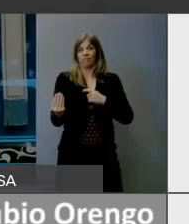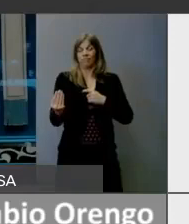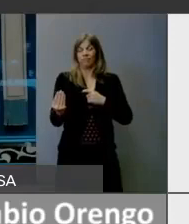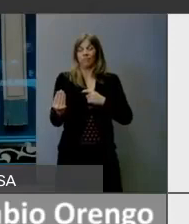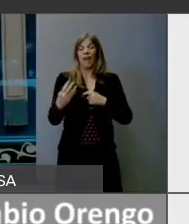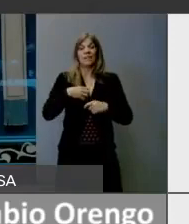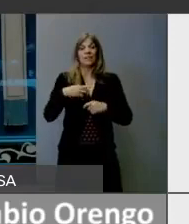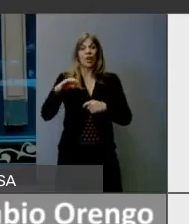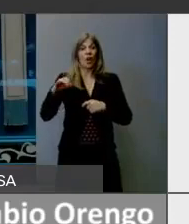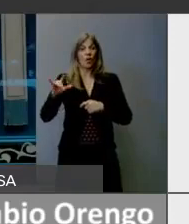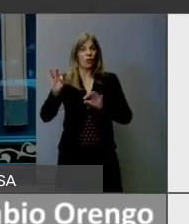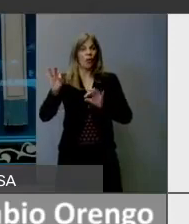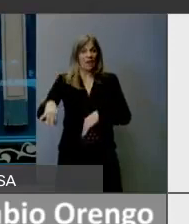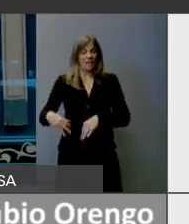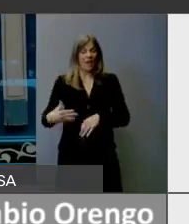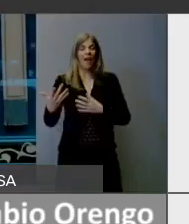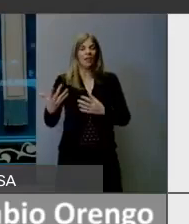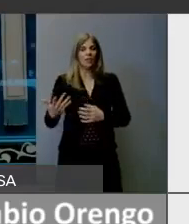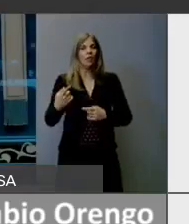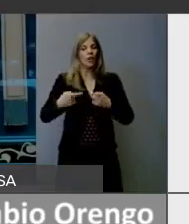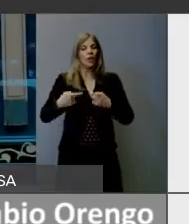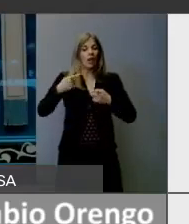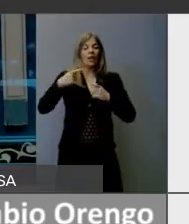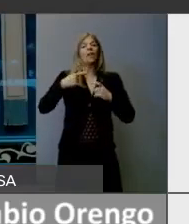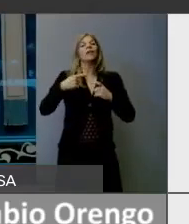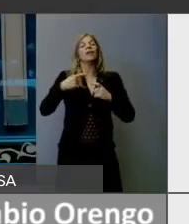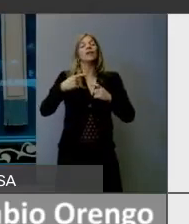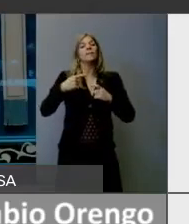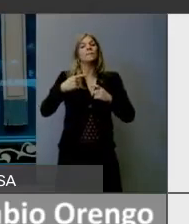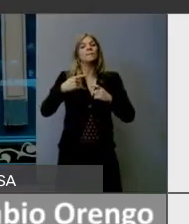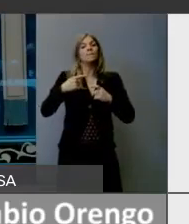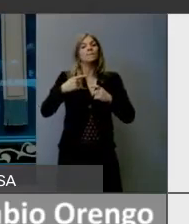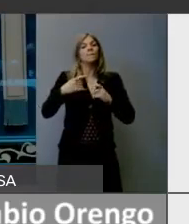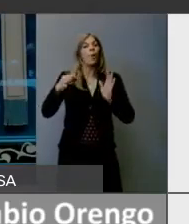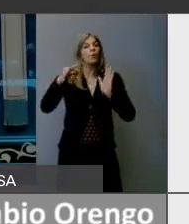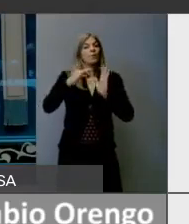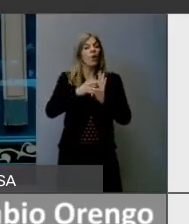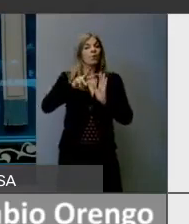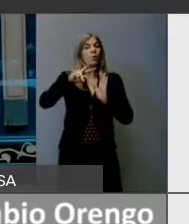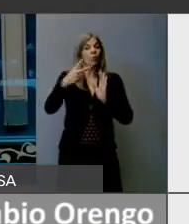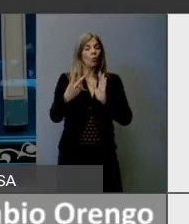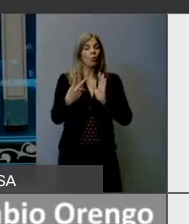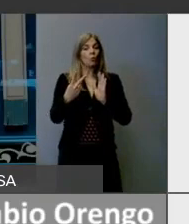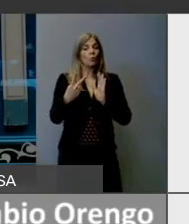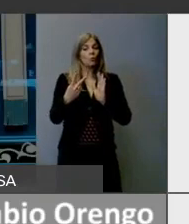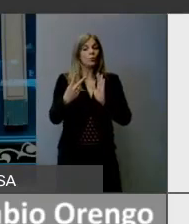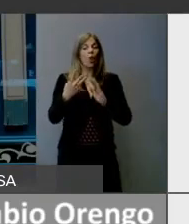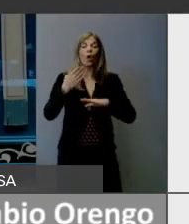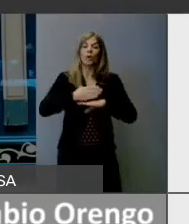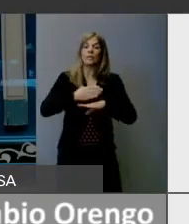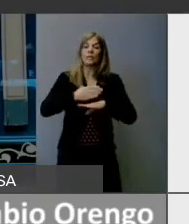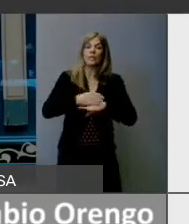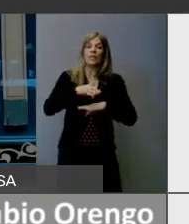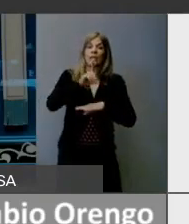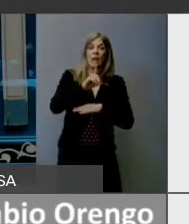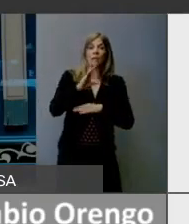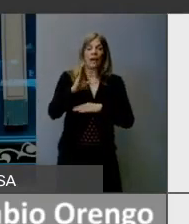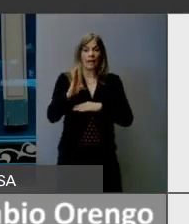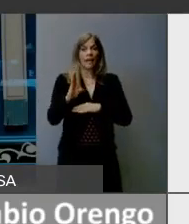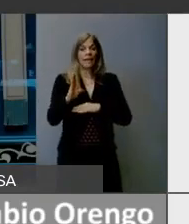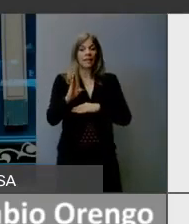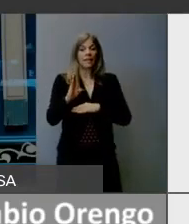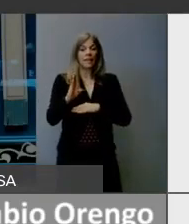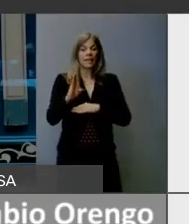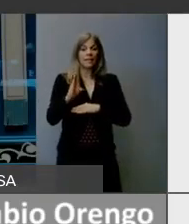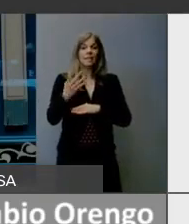adesso. Recuperiamo l'interpellanza al secondo posto del consigliere De Benedictis, cui